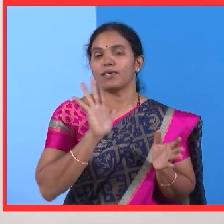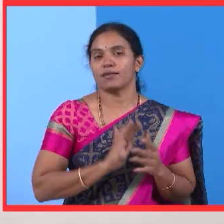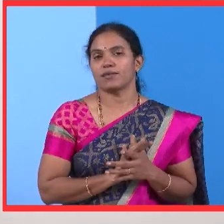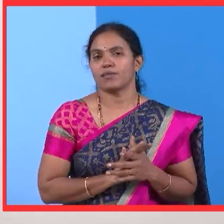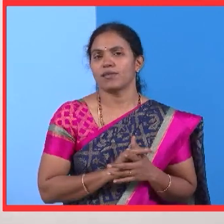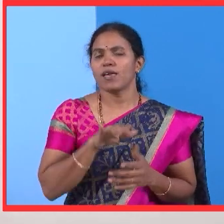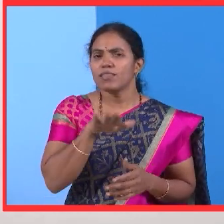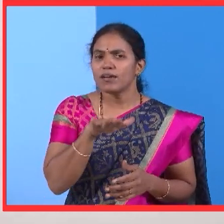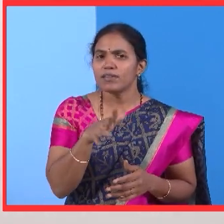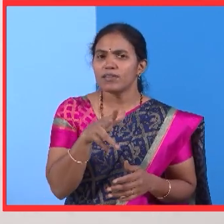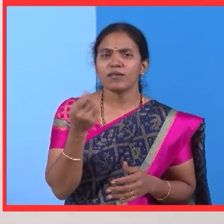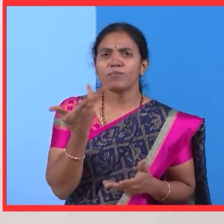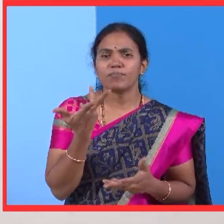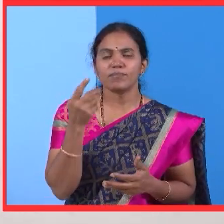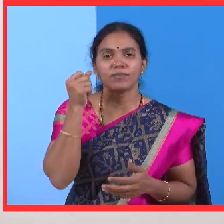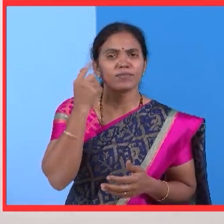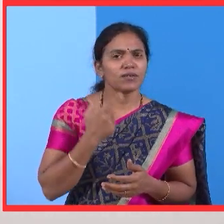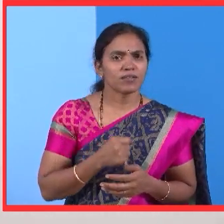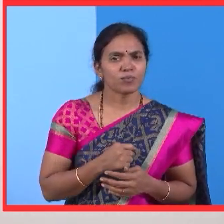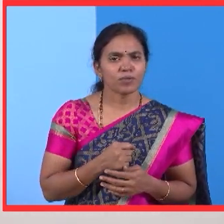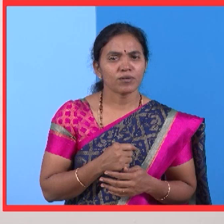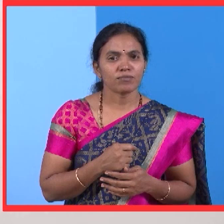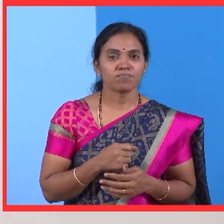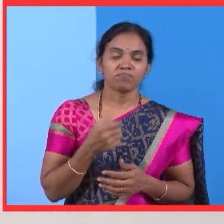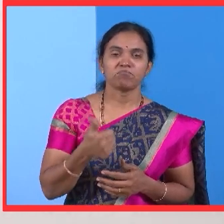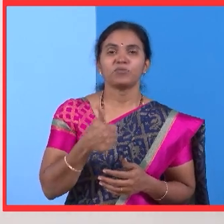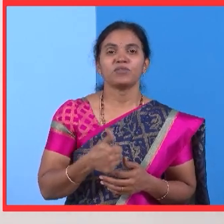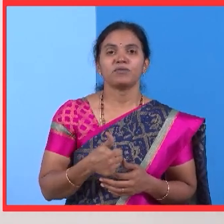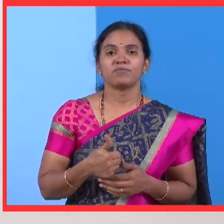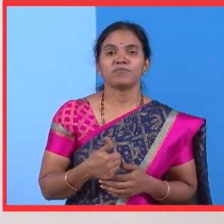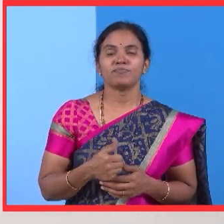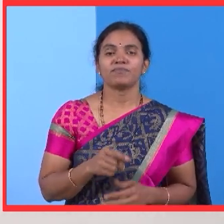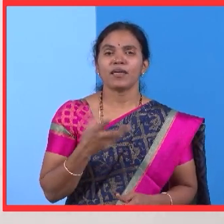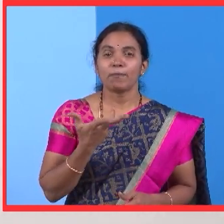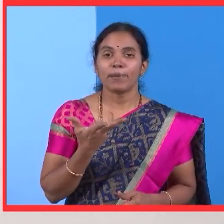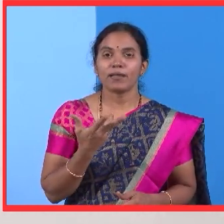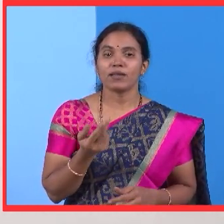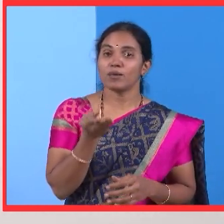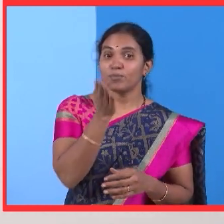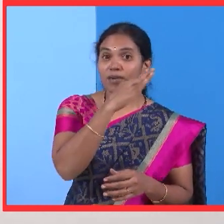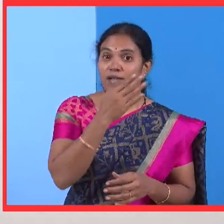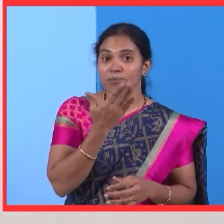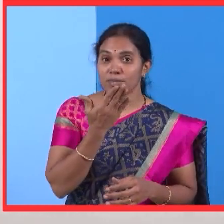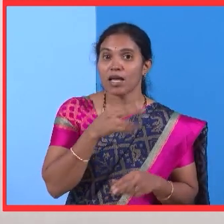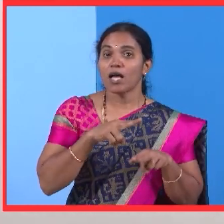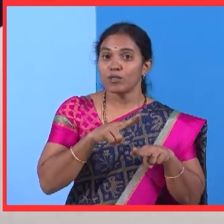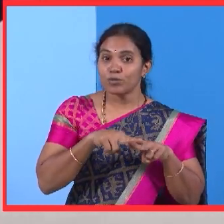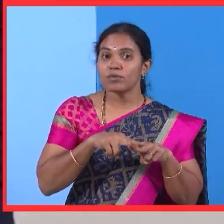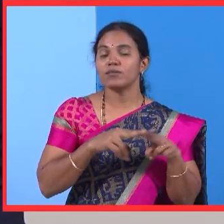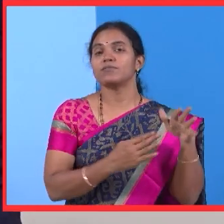இடத்தில் இருக்கிறது என்பதை நாம் கணக்கிட முடியும் அடுத்தது நாம் இப்பொழுது கணக்கிட போவது பெங்களூருவில்